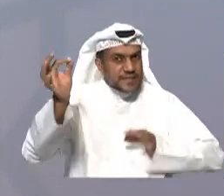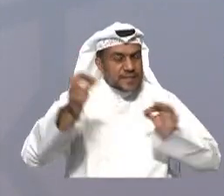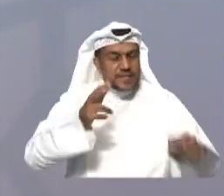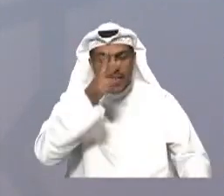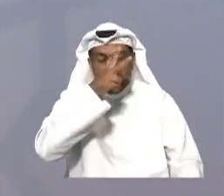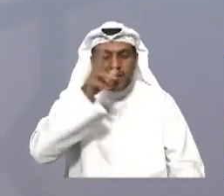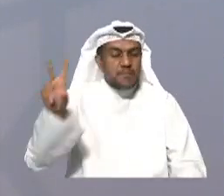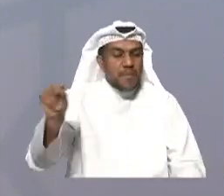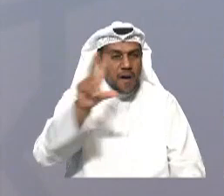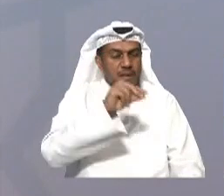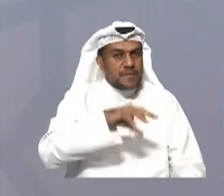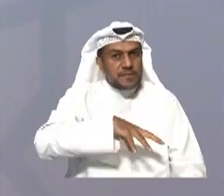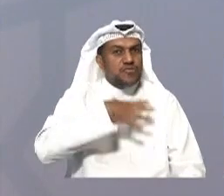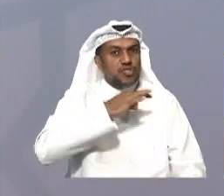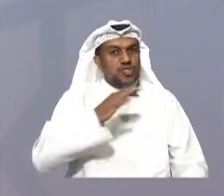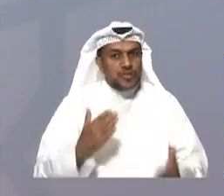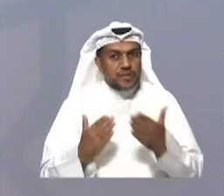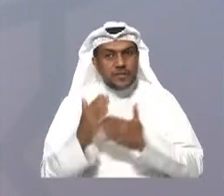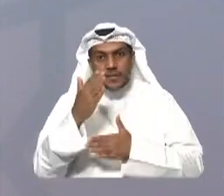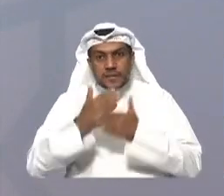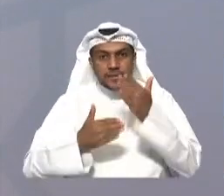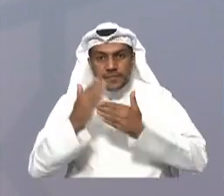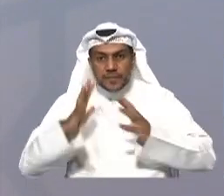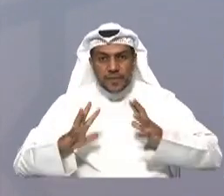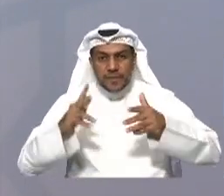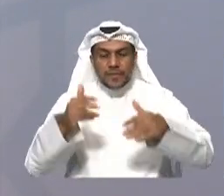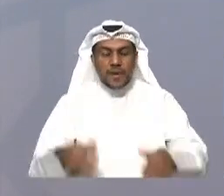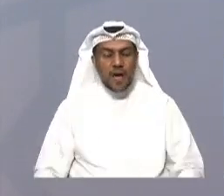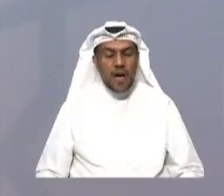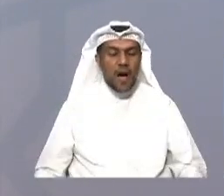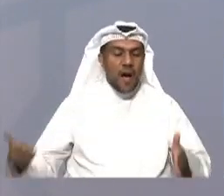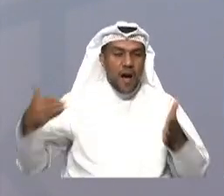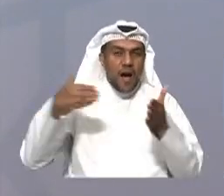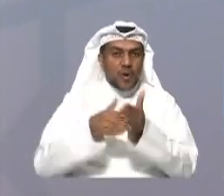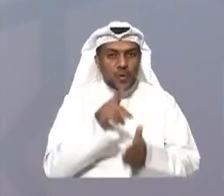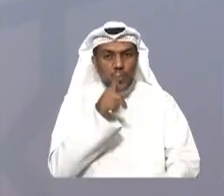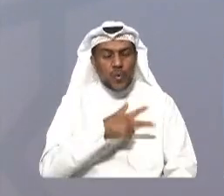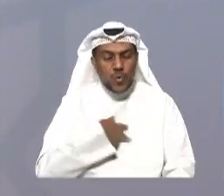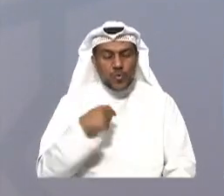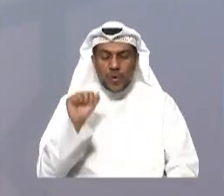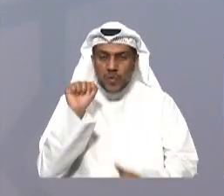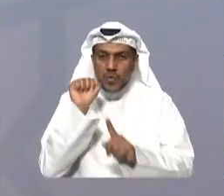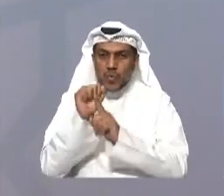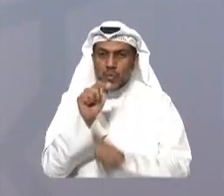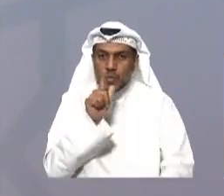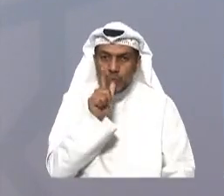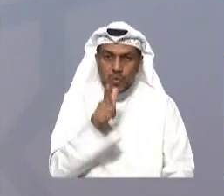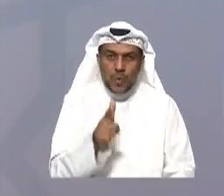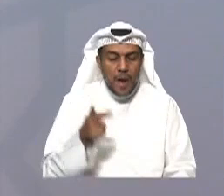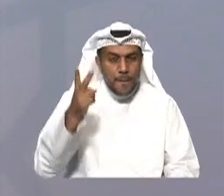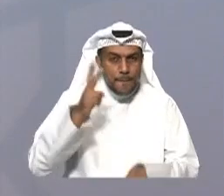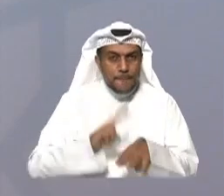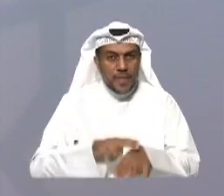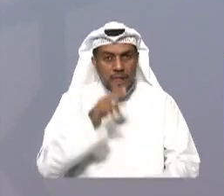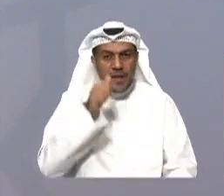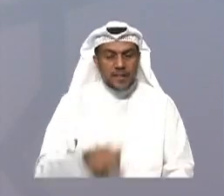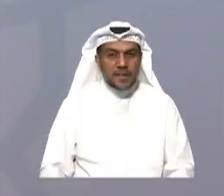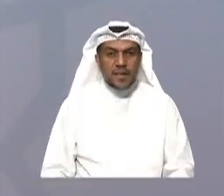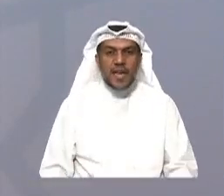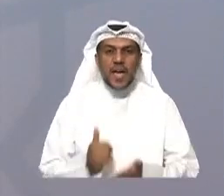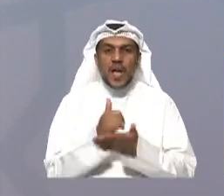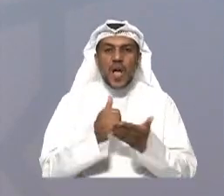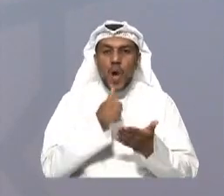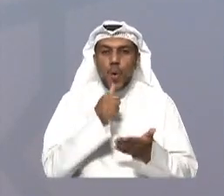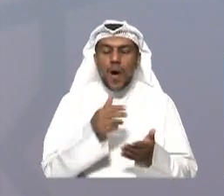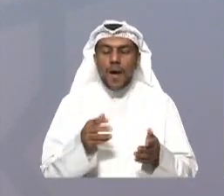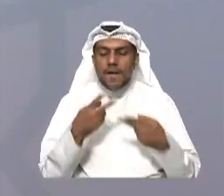محافظات الكويت وفي الختام نطالب وزاره الشؤون الاجتماعيه والعمل باعاده الحياه للمقاهي الشعبيه